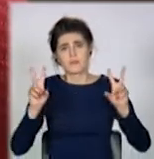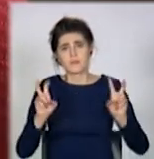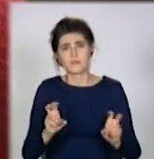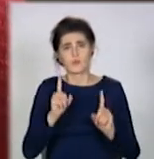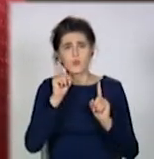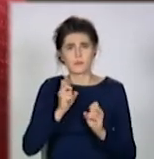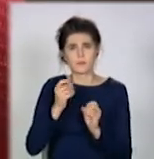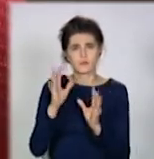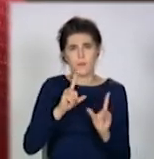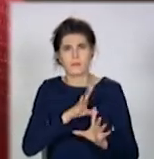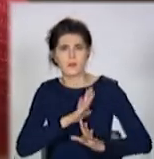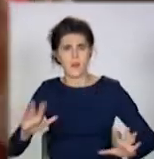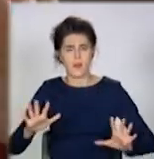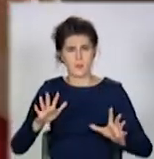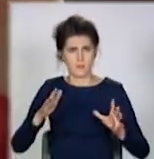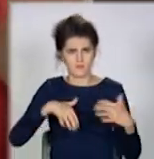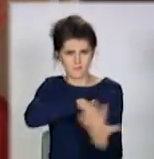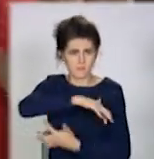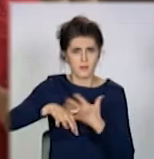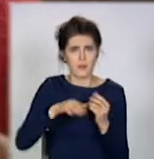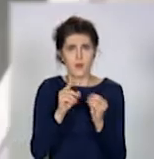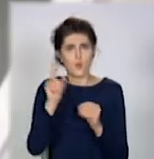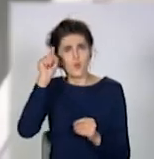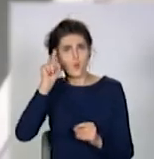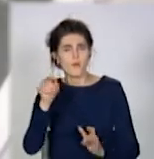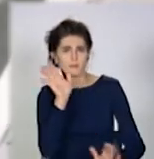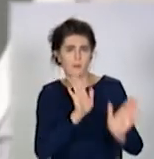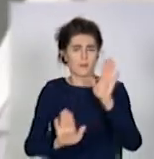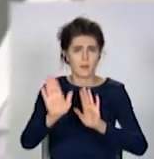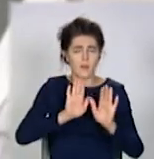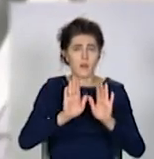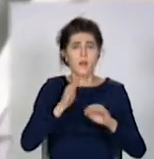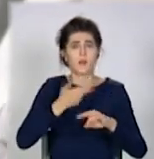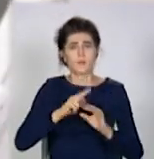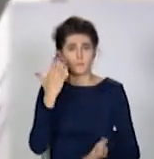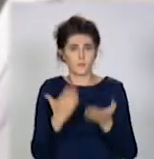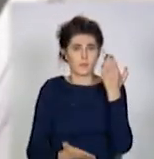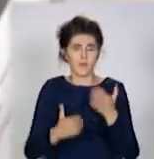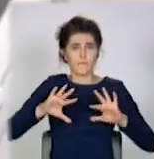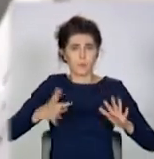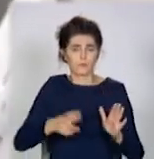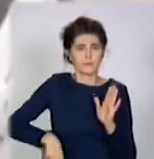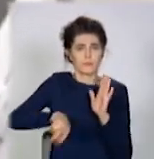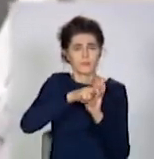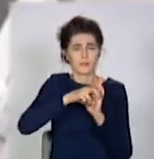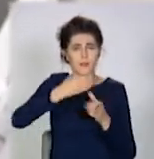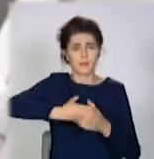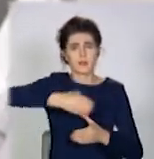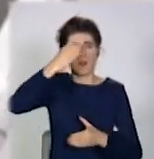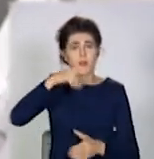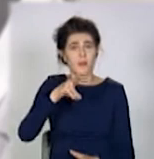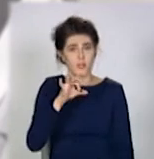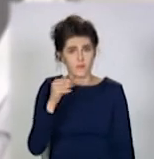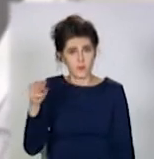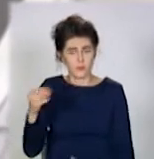как бы выбить нападающего, да, из того, как бы колеи, в которую он сам себя вогнал. Потом, если мы садимся как бы в лифт,